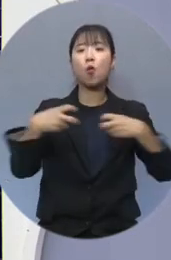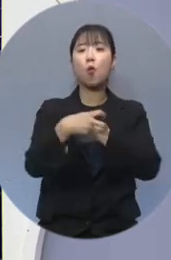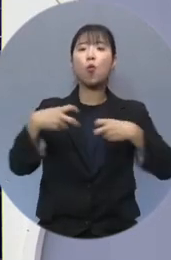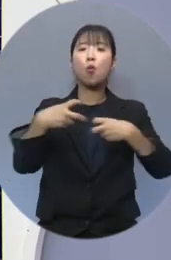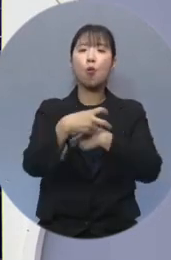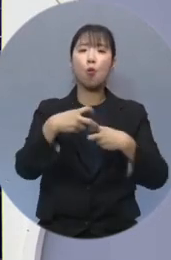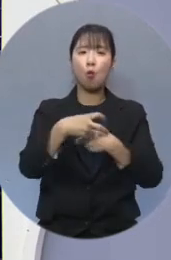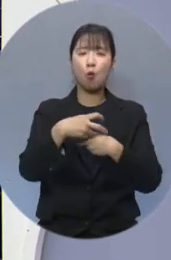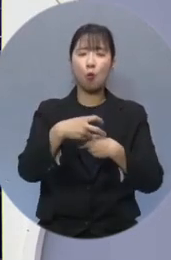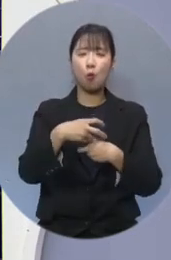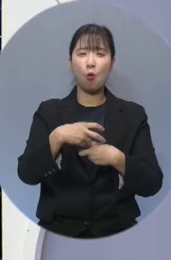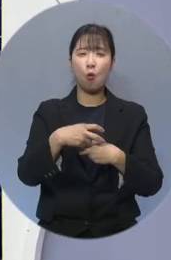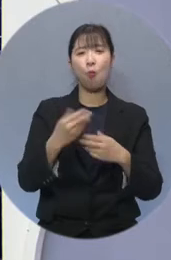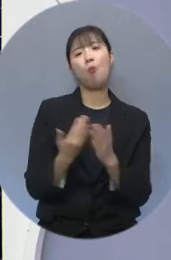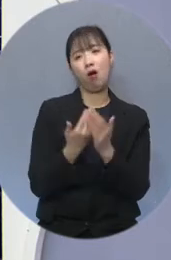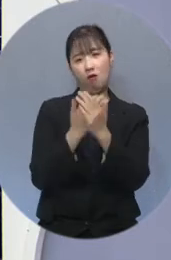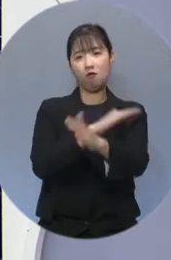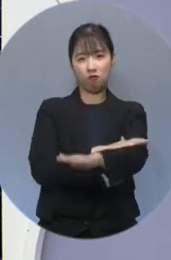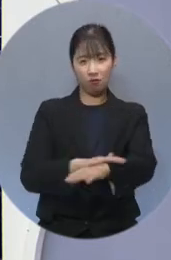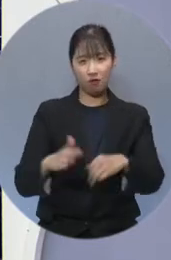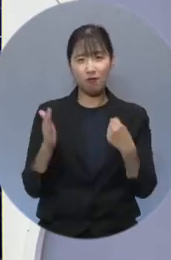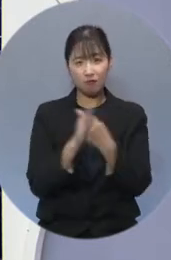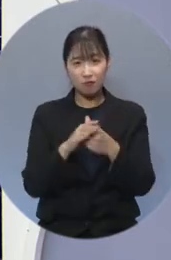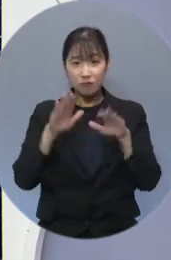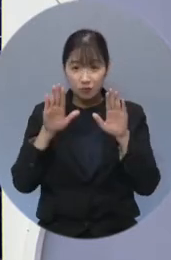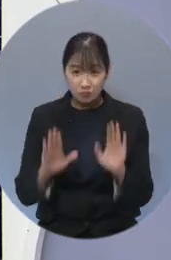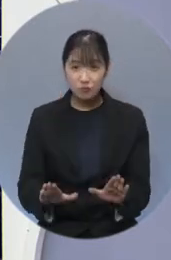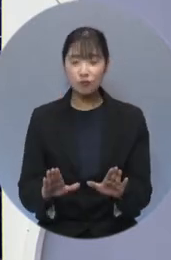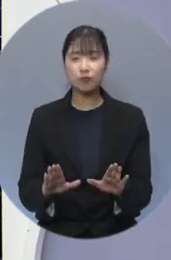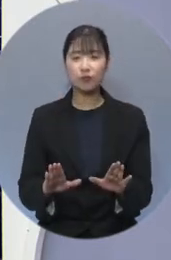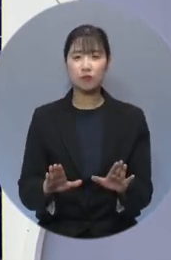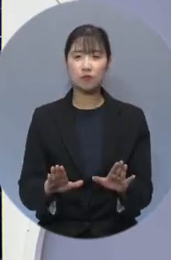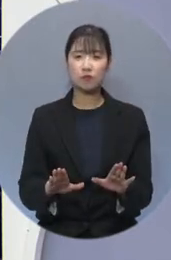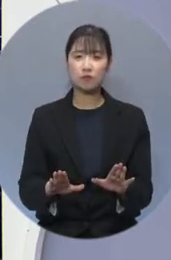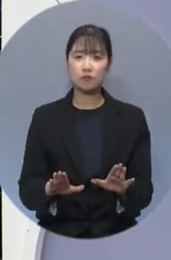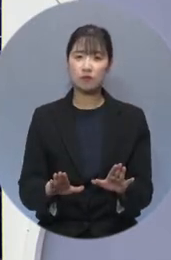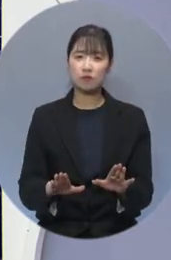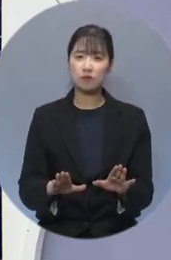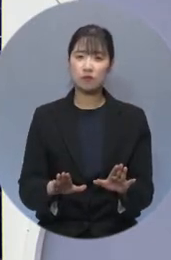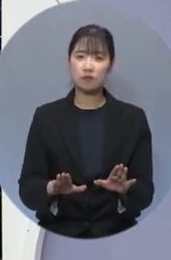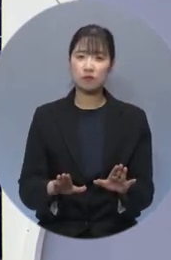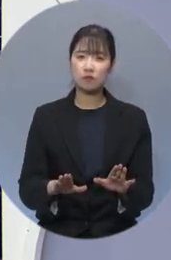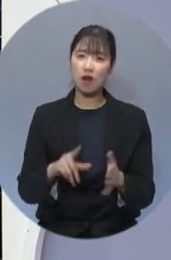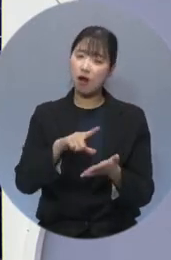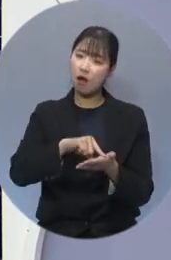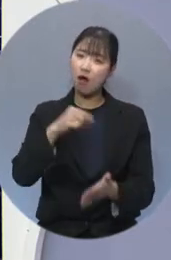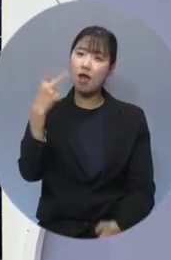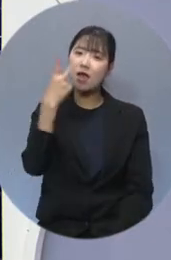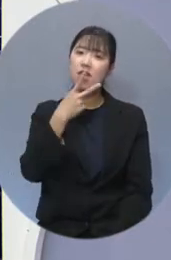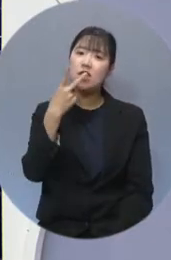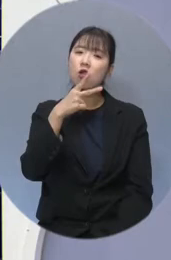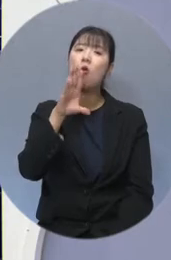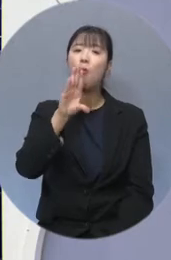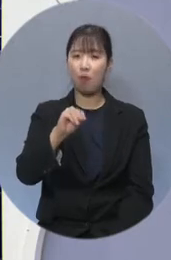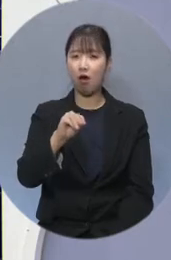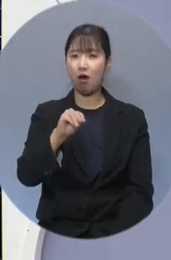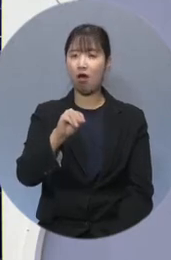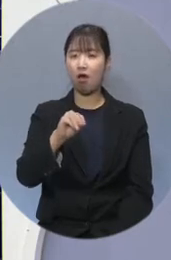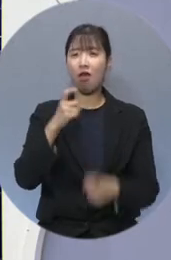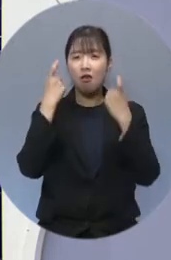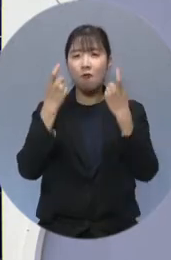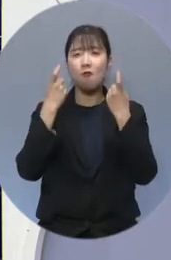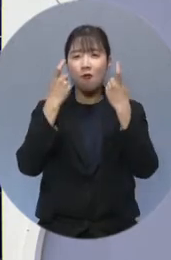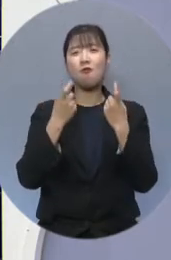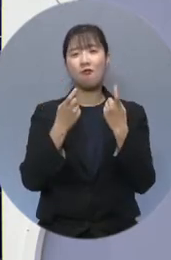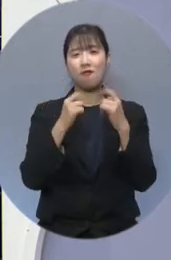교통망들이 그런 것에 일조를 해서 지금 약 한 2천만 가까운